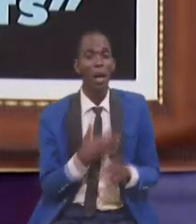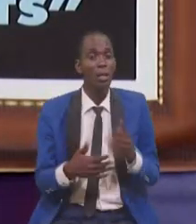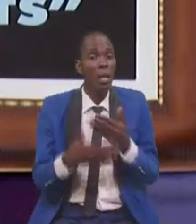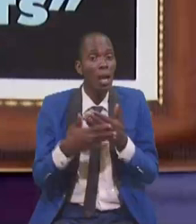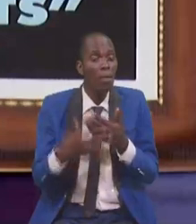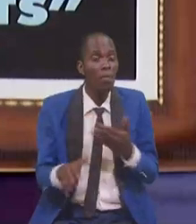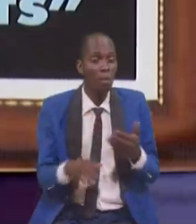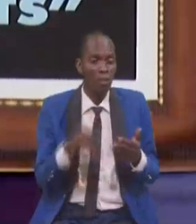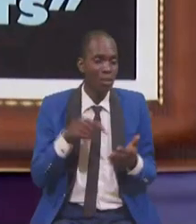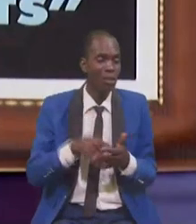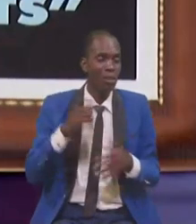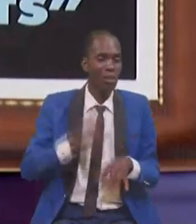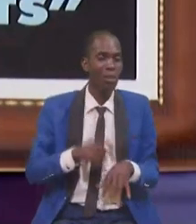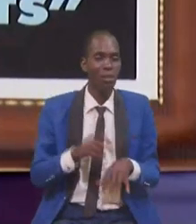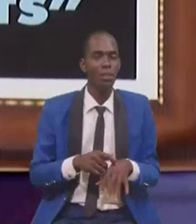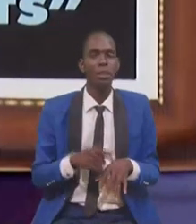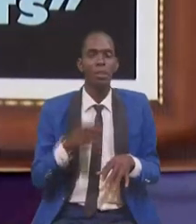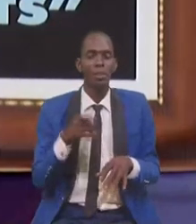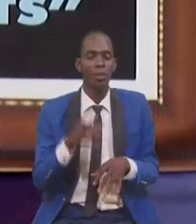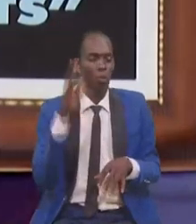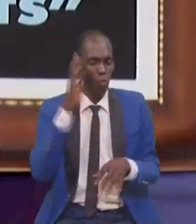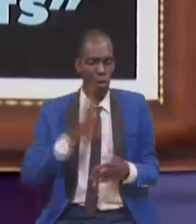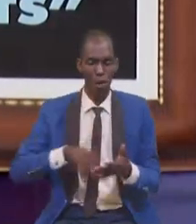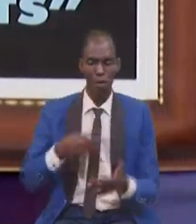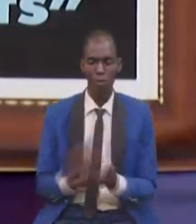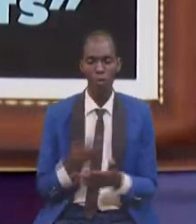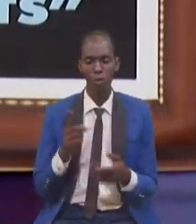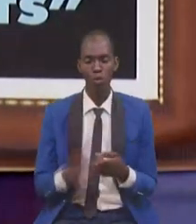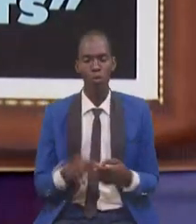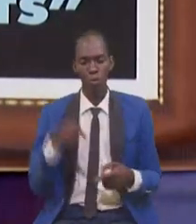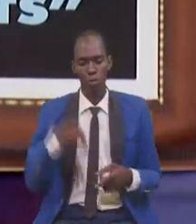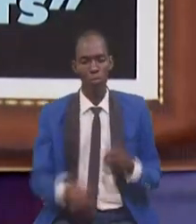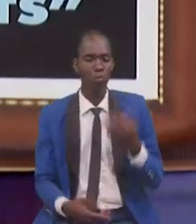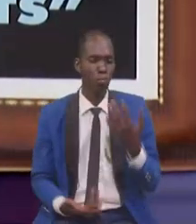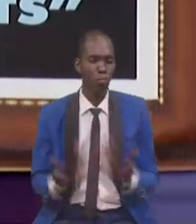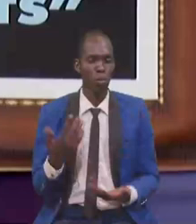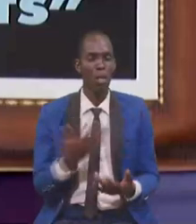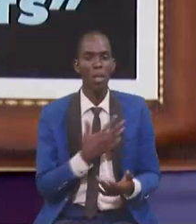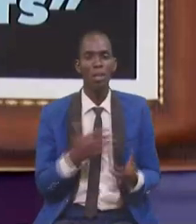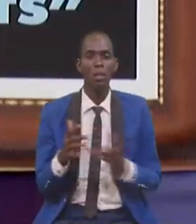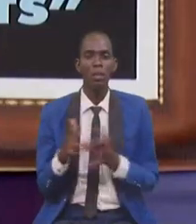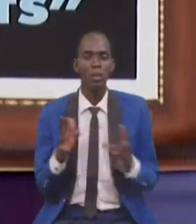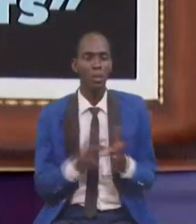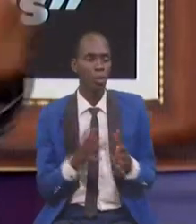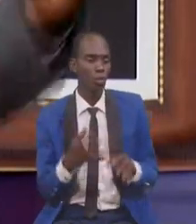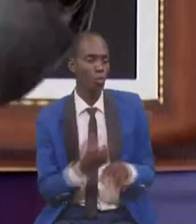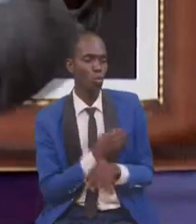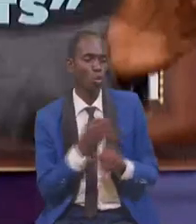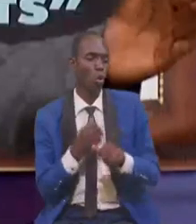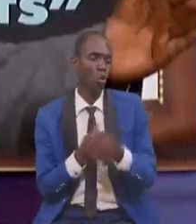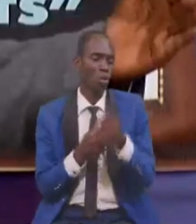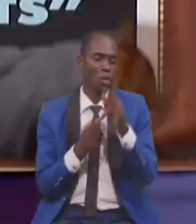Quelques heures après ce temps-là, il tombera en enfer. Et Jésus a pris